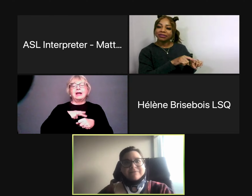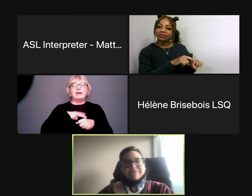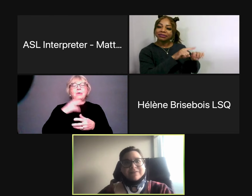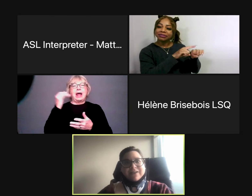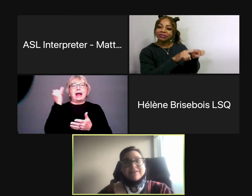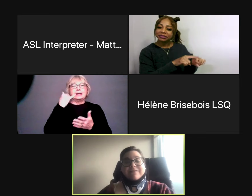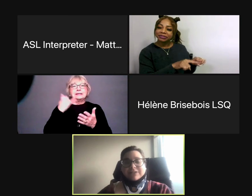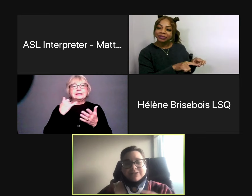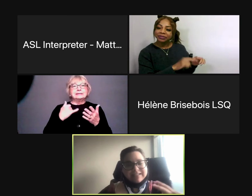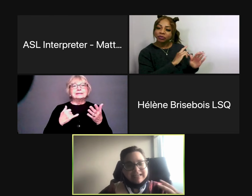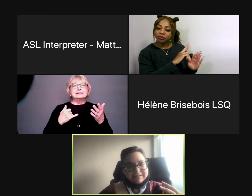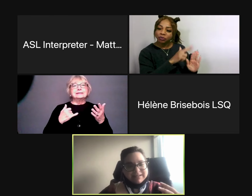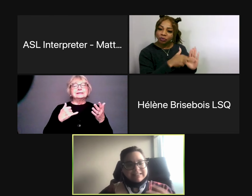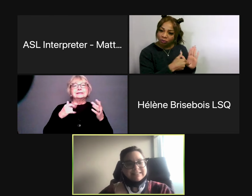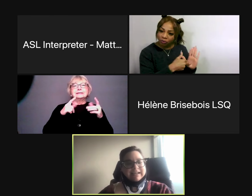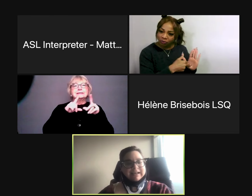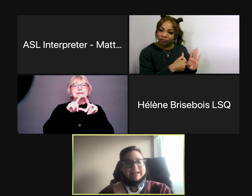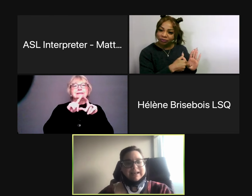différents